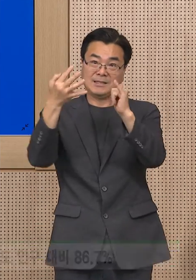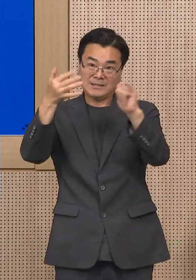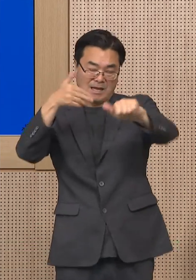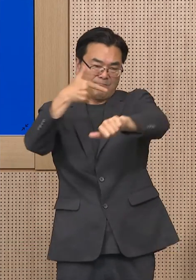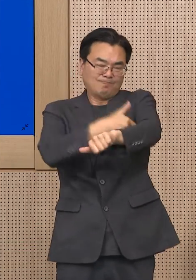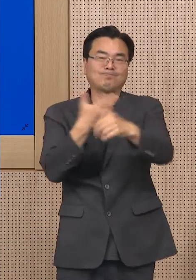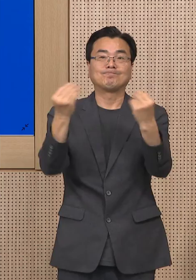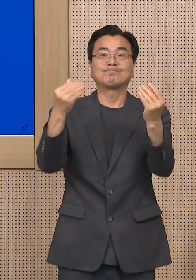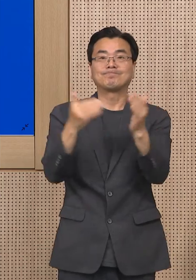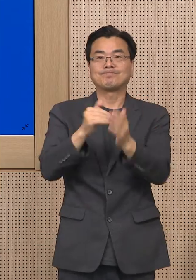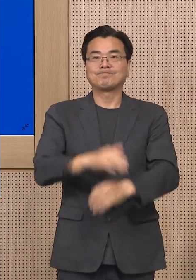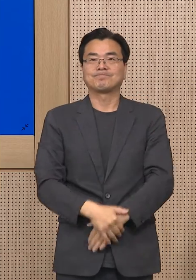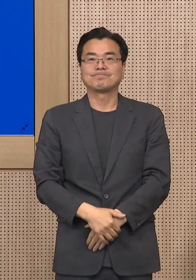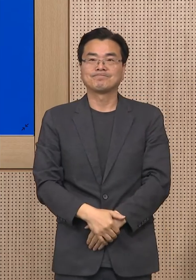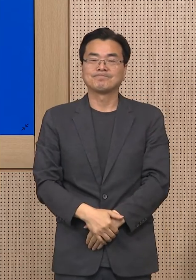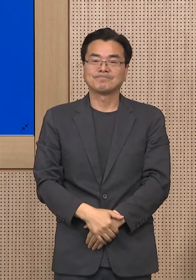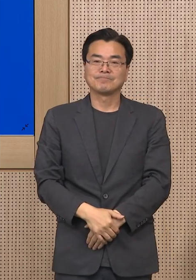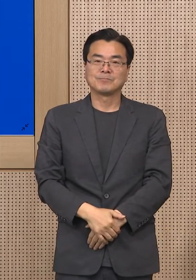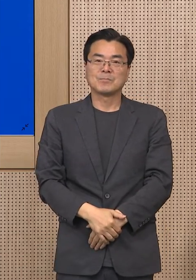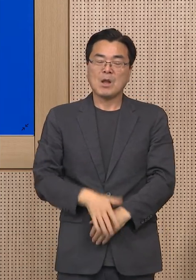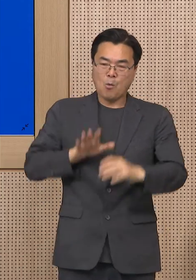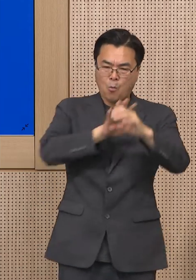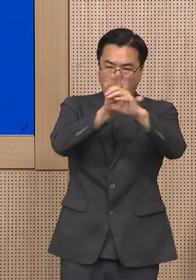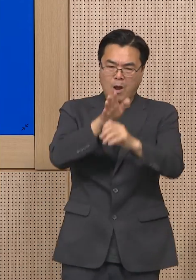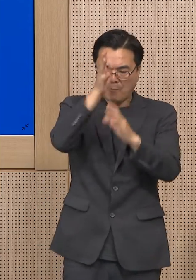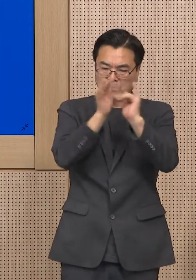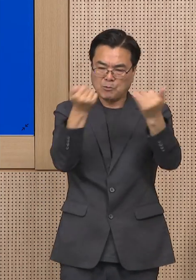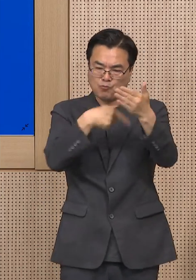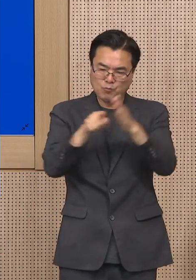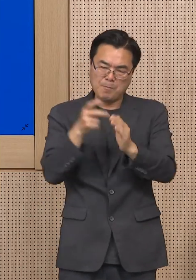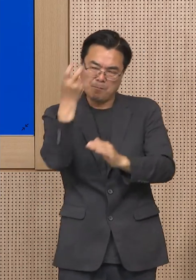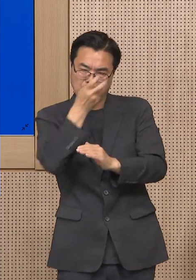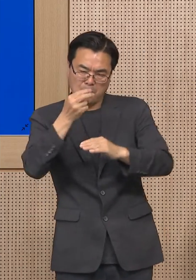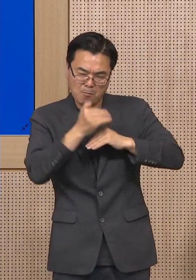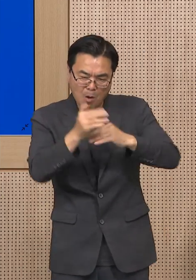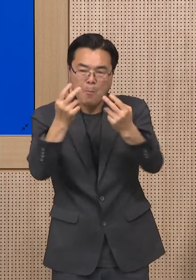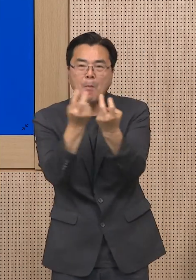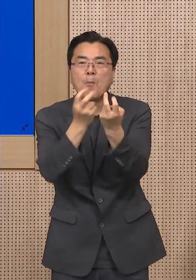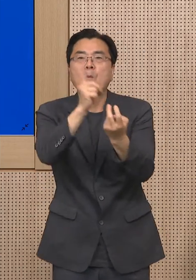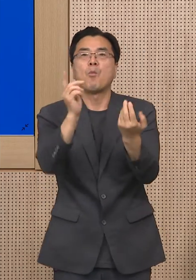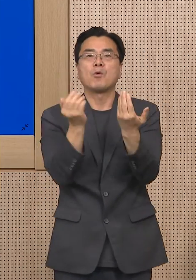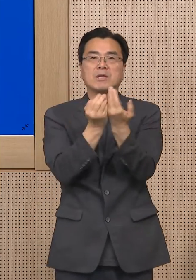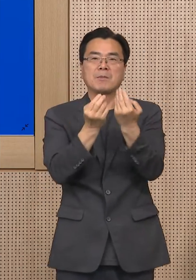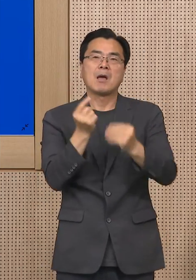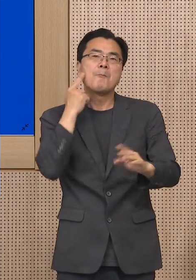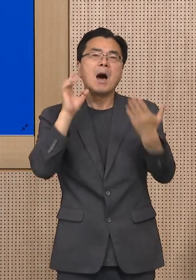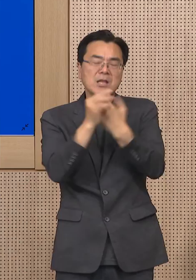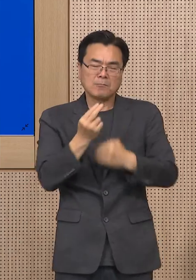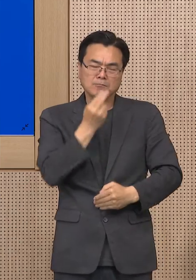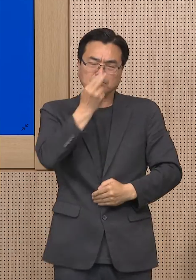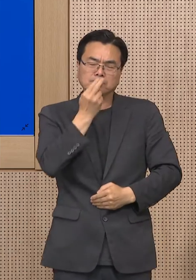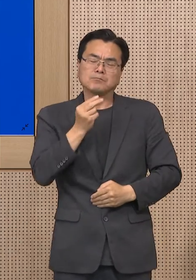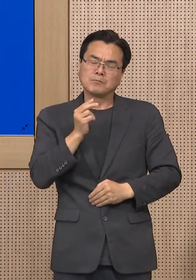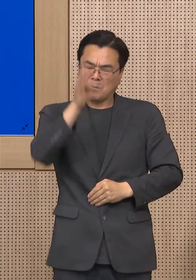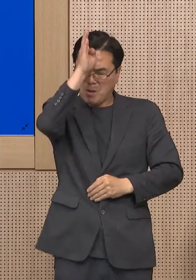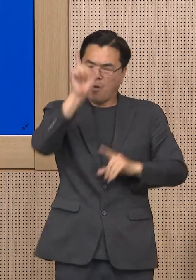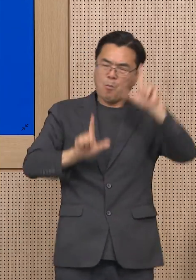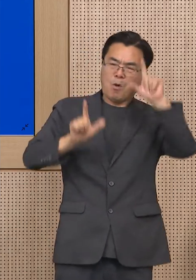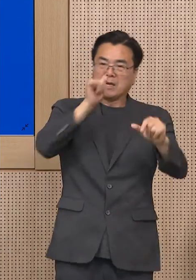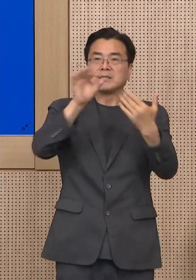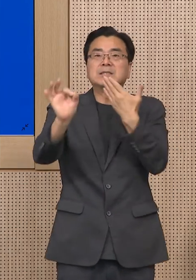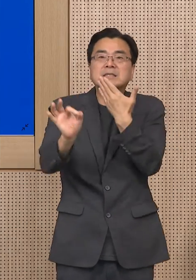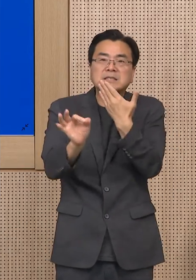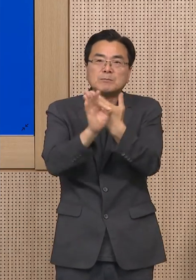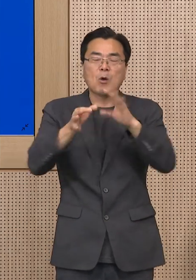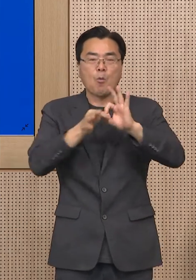코로나19 환자 일반 의료체계 진료 방안입니다. 현재 호흡기 유증상자는 호흡기 의료기관에 방문하여 코로나19